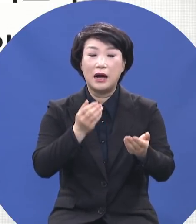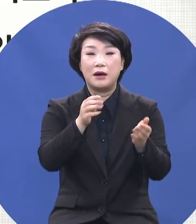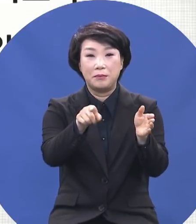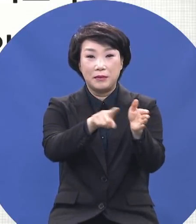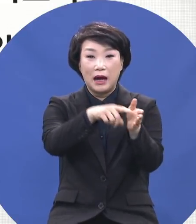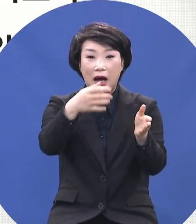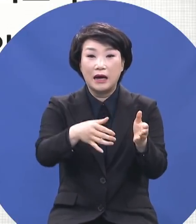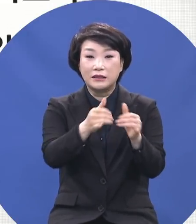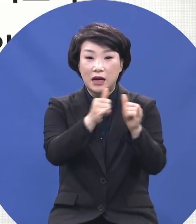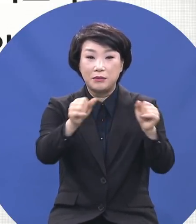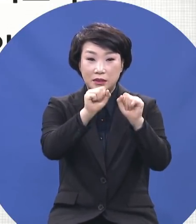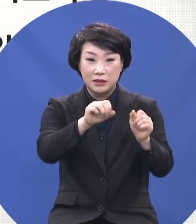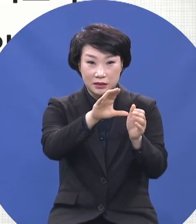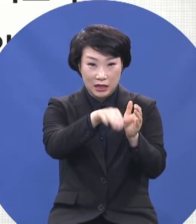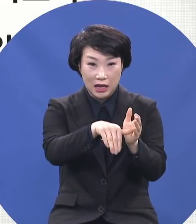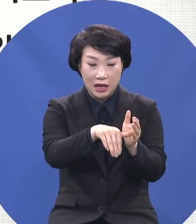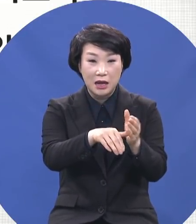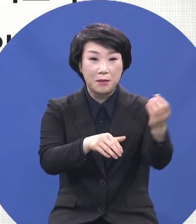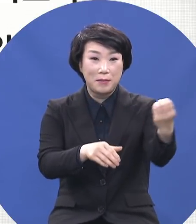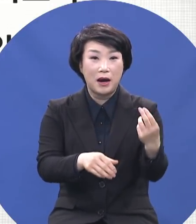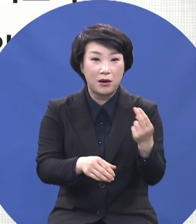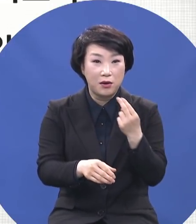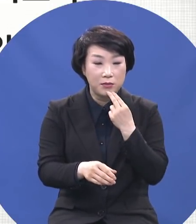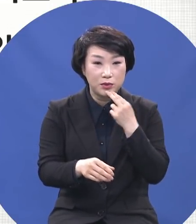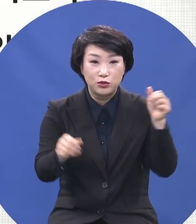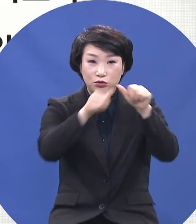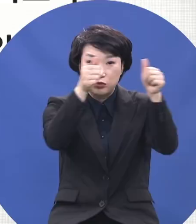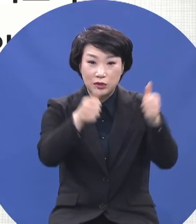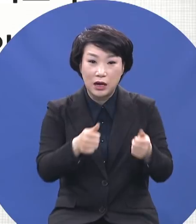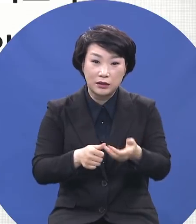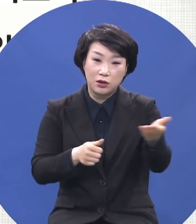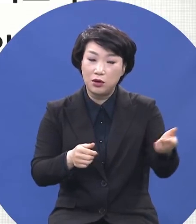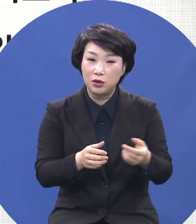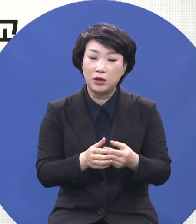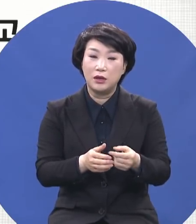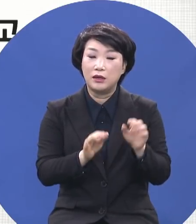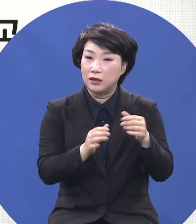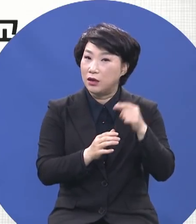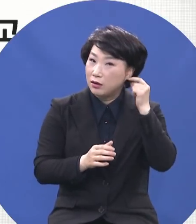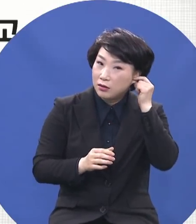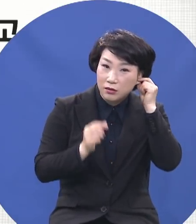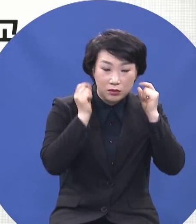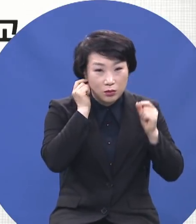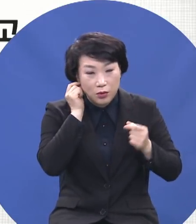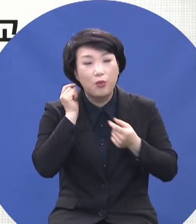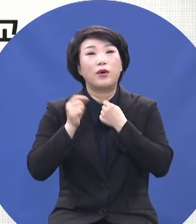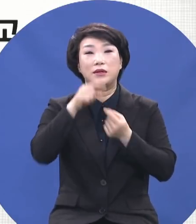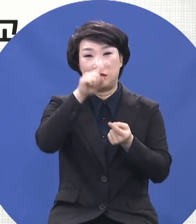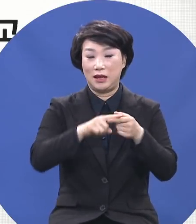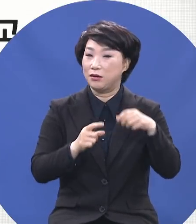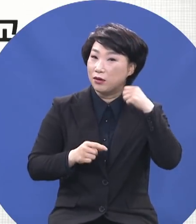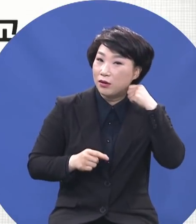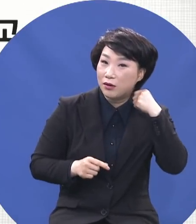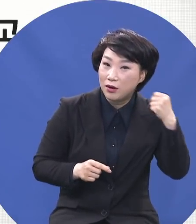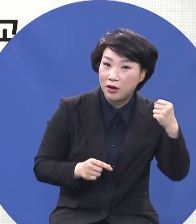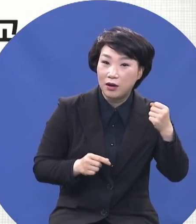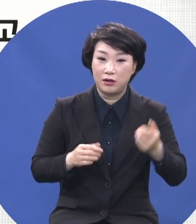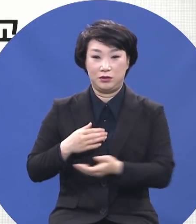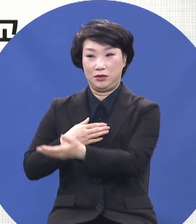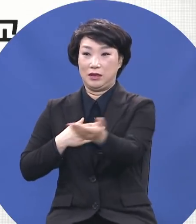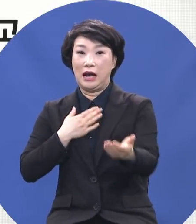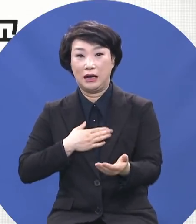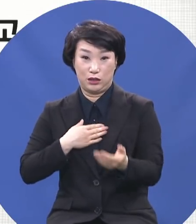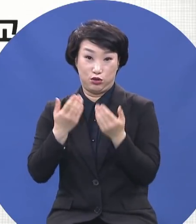너희가 이방인으로 있을 때에 말 못하는 우상에게로 끄는 그대로 끌려갔느니라. 그러므로 내가 너희에게